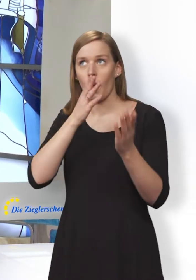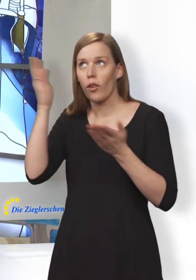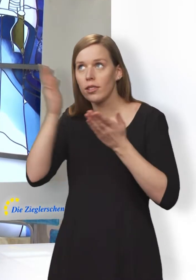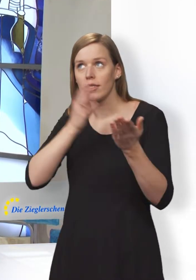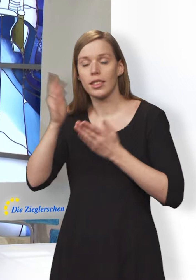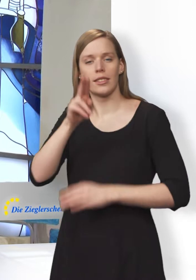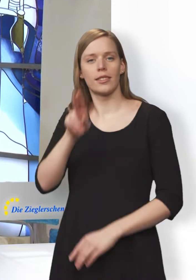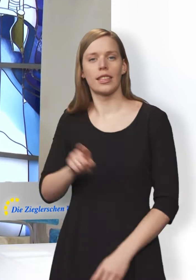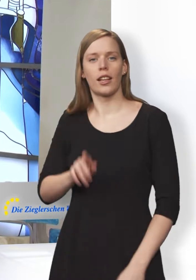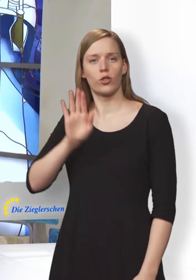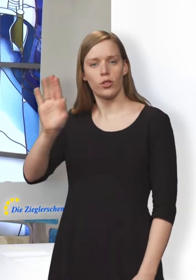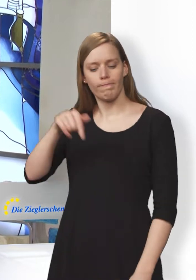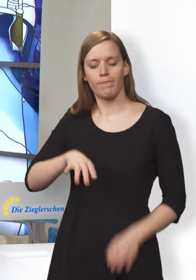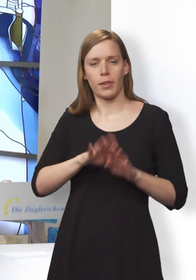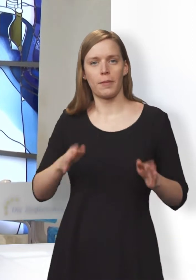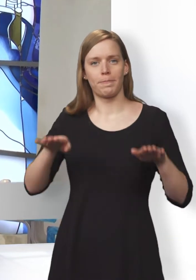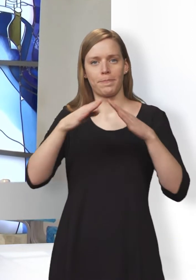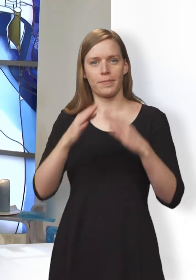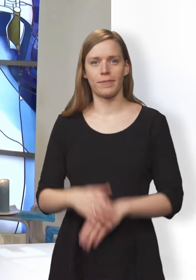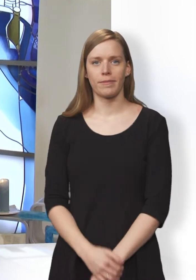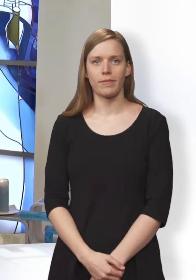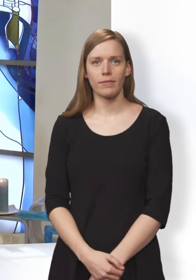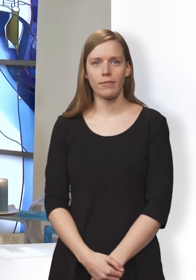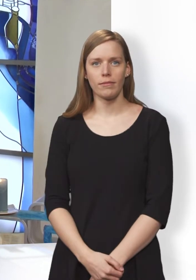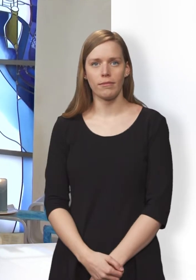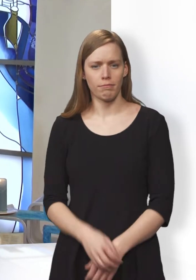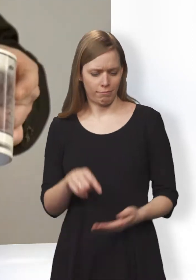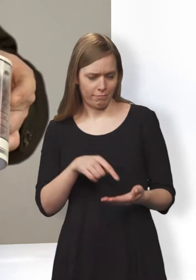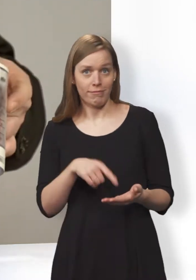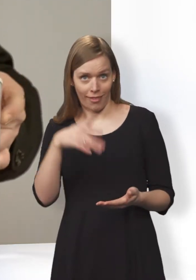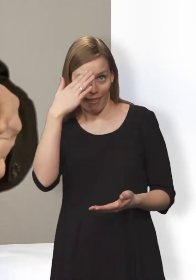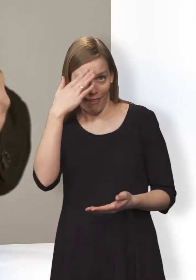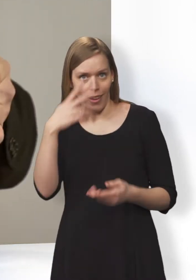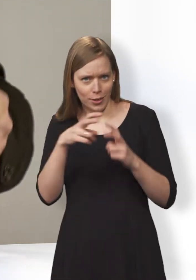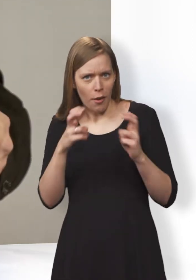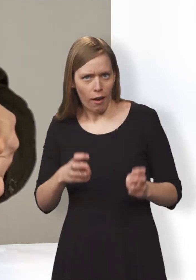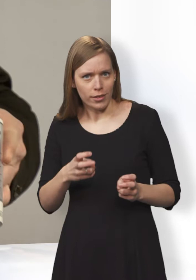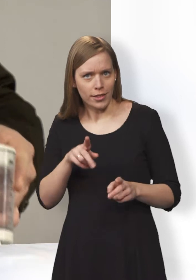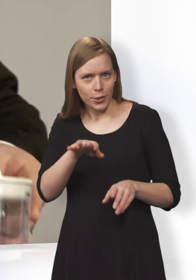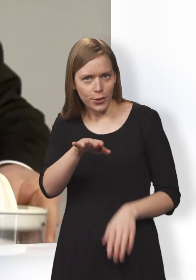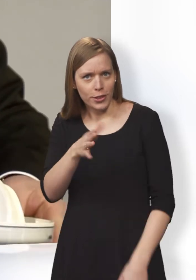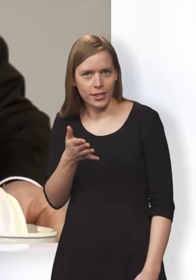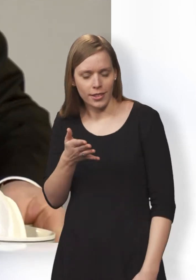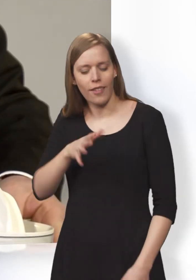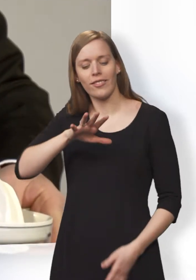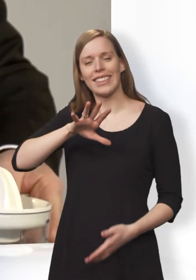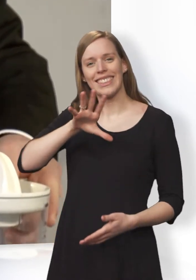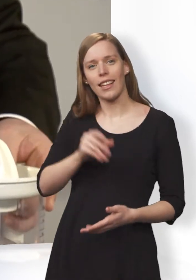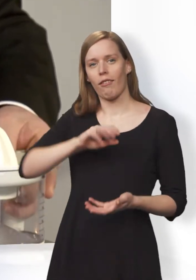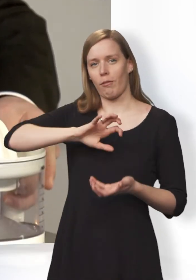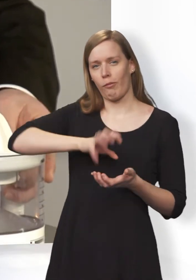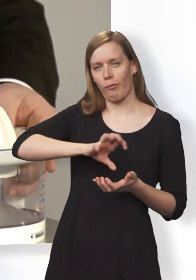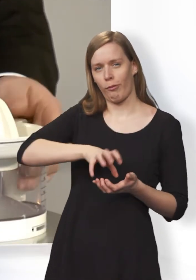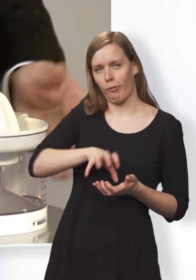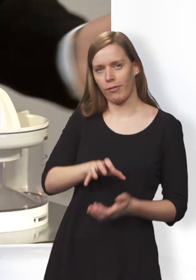kapelle auf dem höchsten so etwas haben sie vermutlich auch zu hause eine saftpresse meine frau liebt